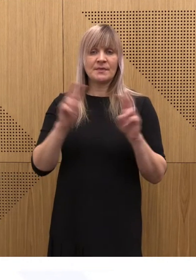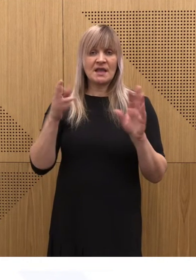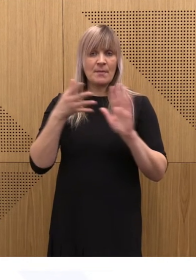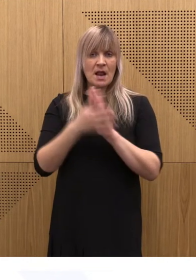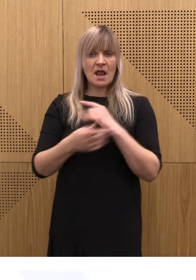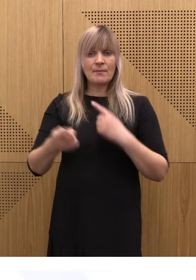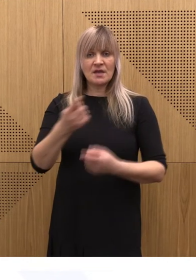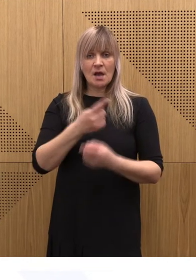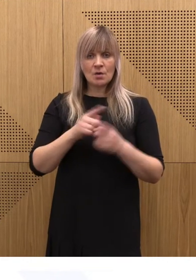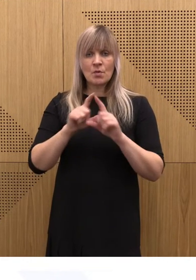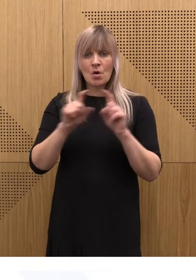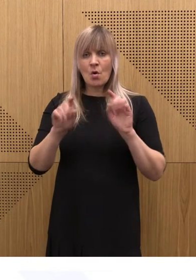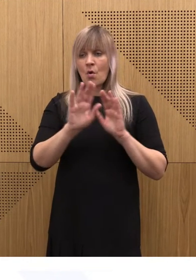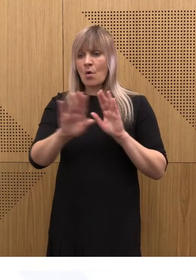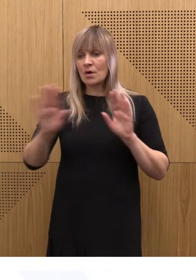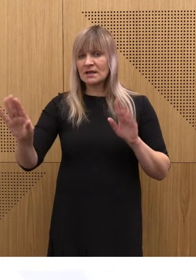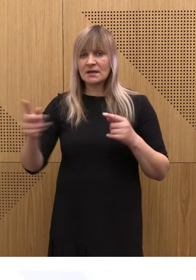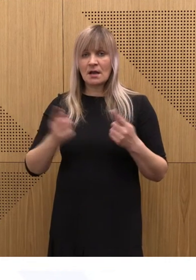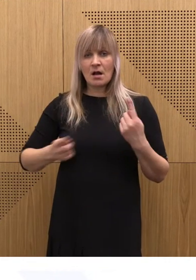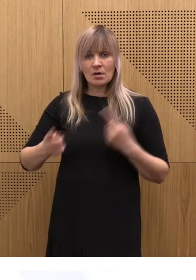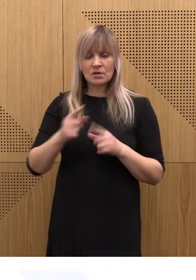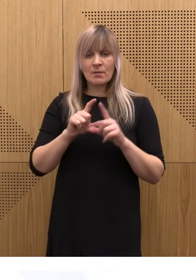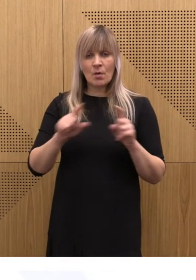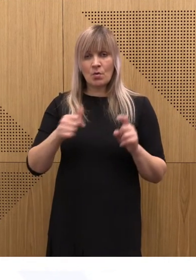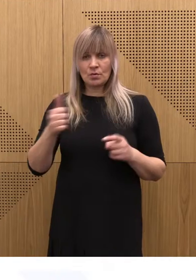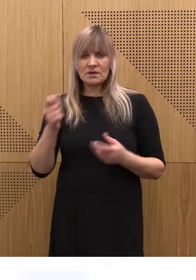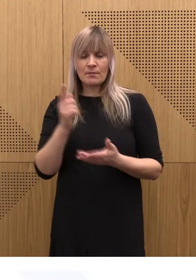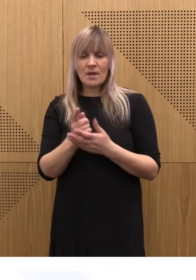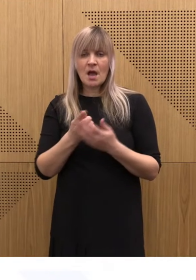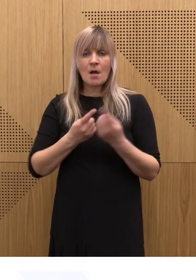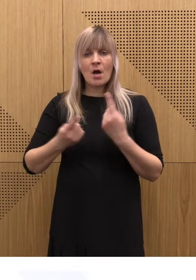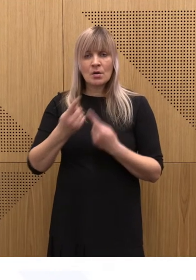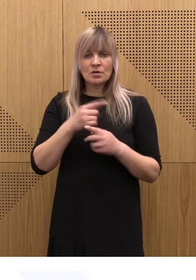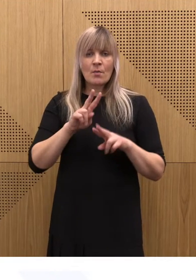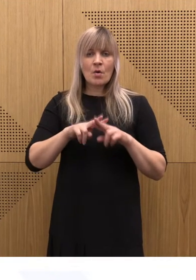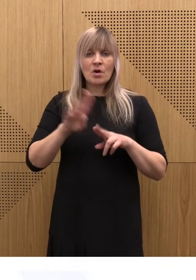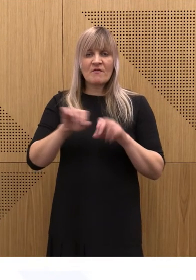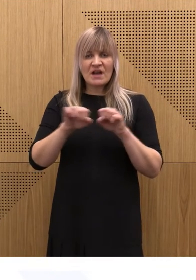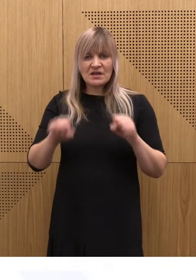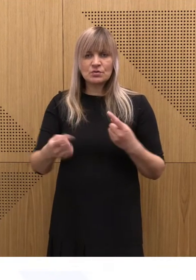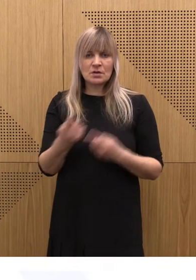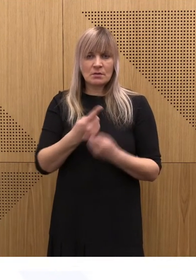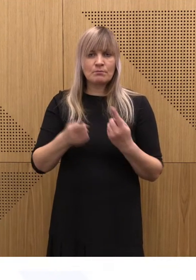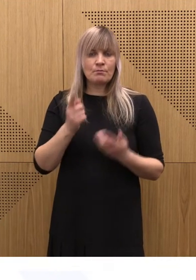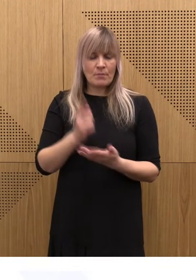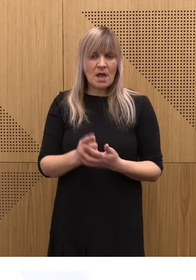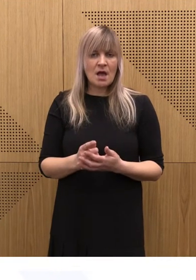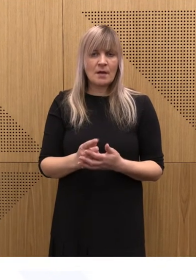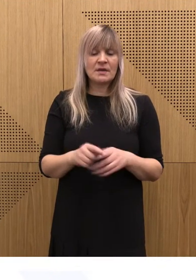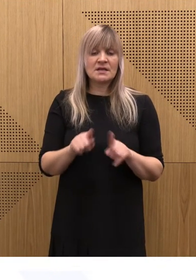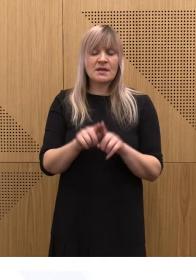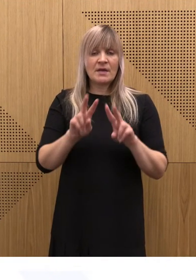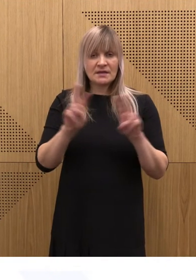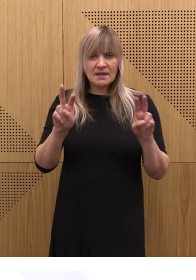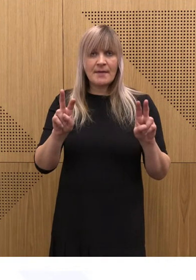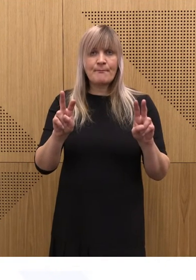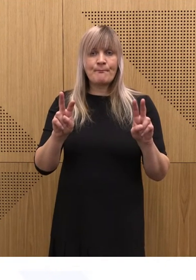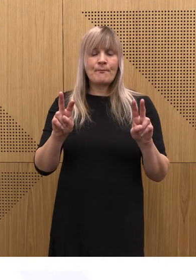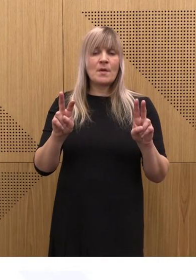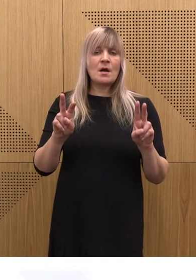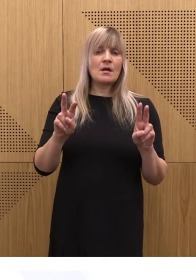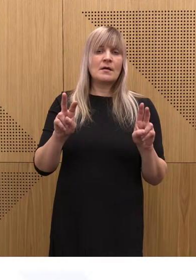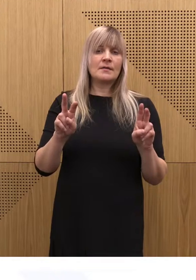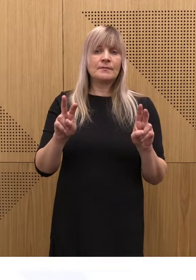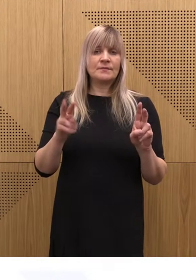läbi rääkida koolidega, tuleb läbi rääkida koolipidajatega, kohalike omavalitsustega ja tulla sellega ükskord ka